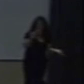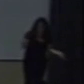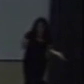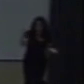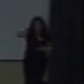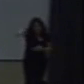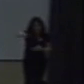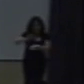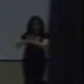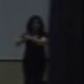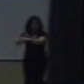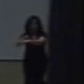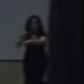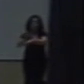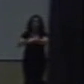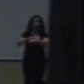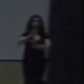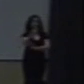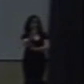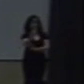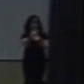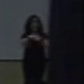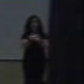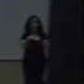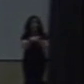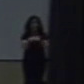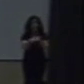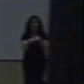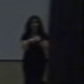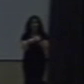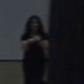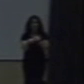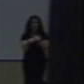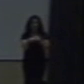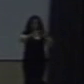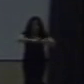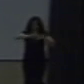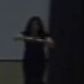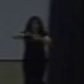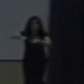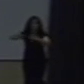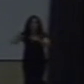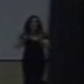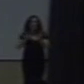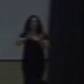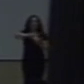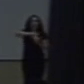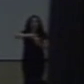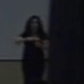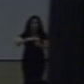migdia no portàvem més de 10 notícies de 945